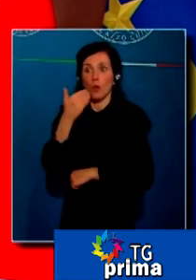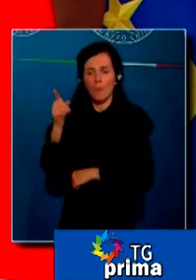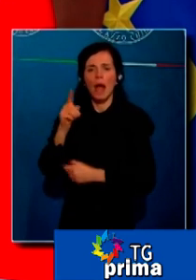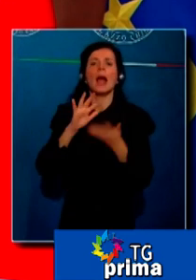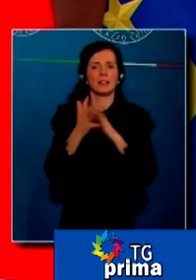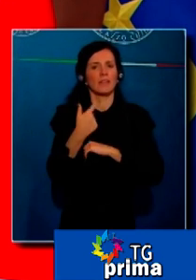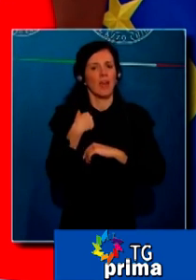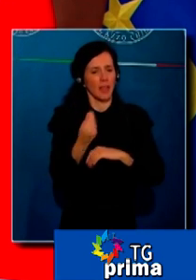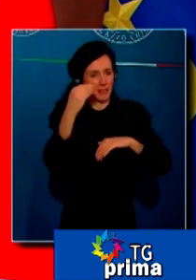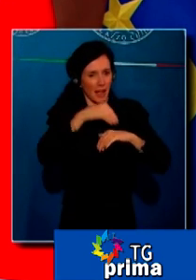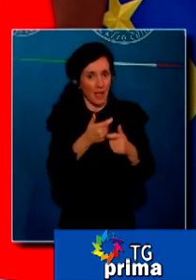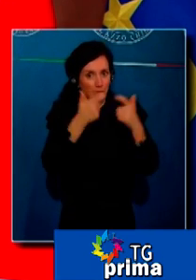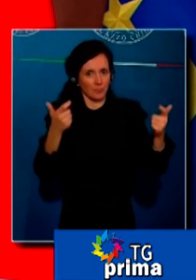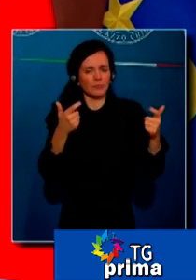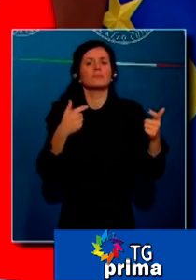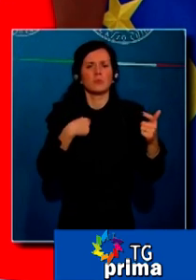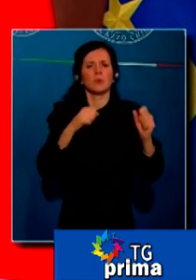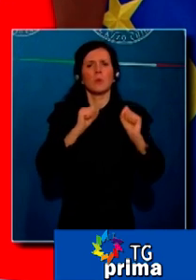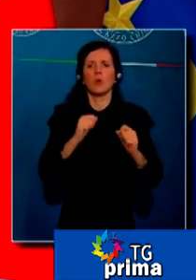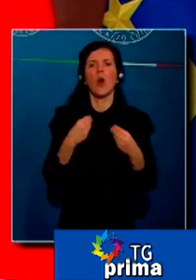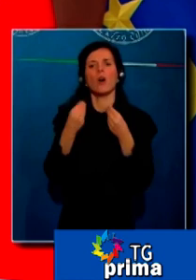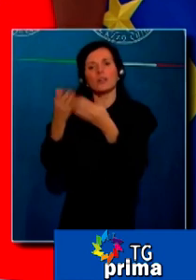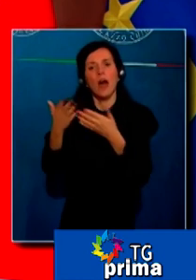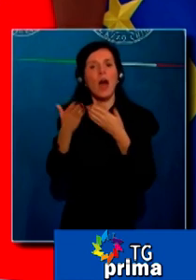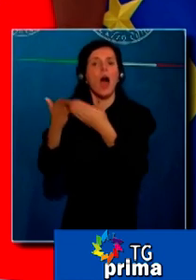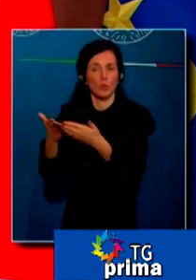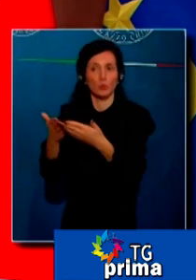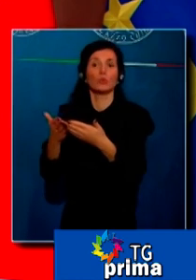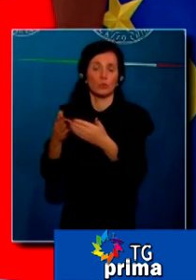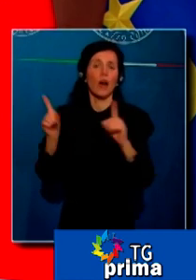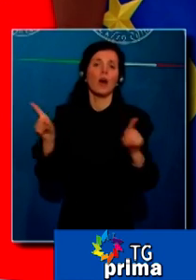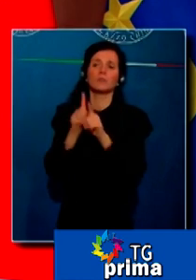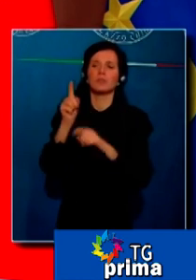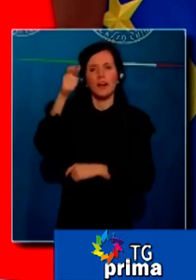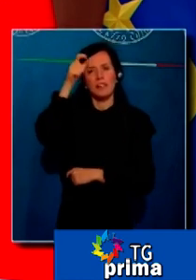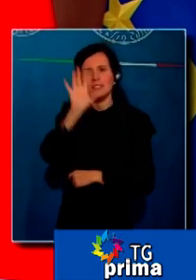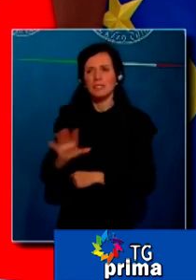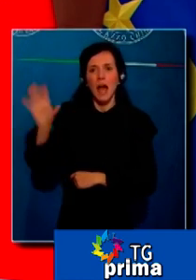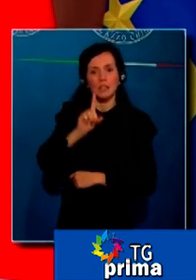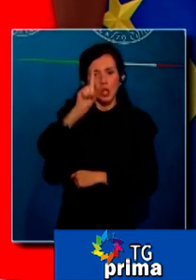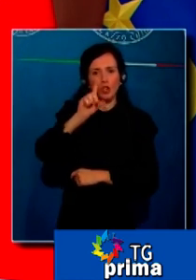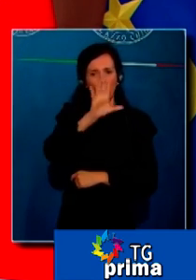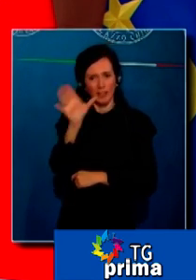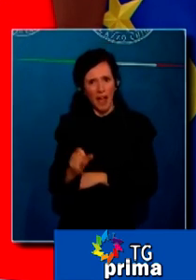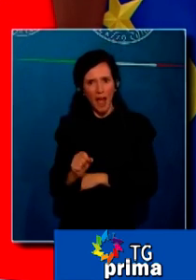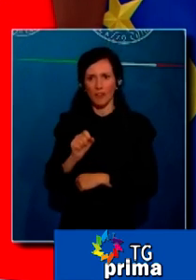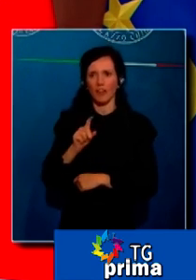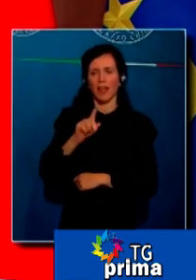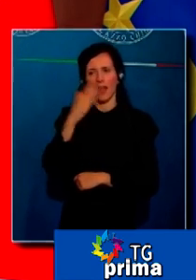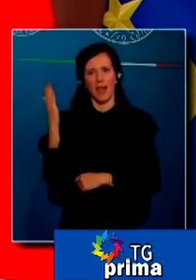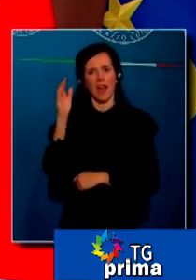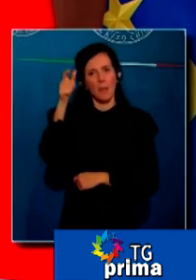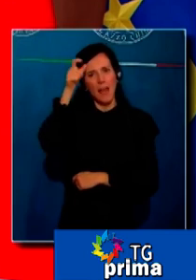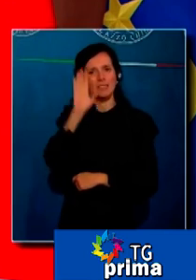dosi. Quindi assicureremo anche ad alcuni paesi balcanici, paesi del Nord Africa e altri ancora,